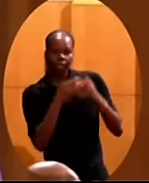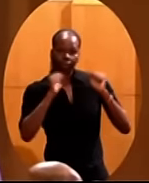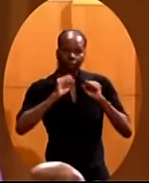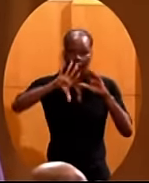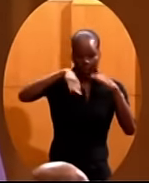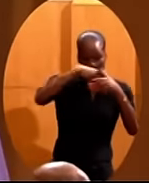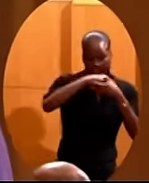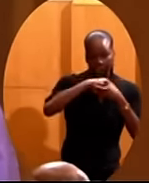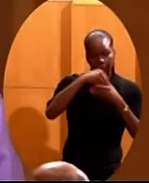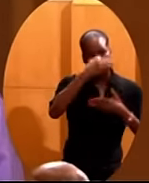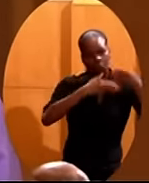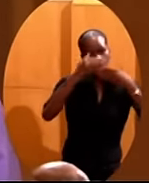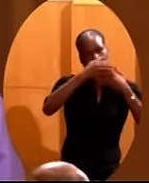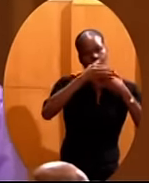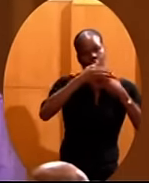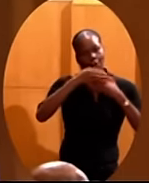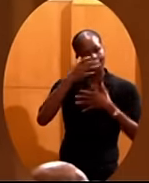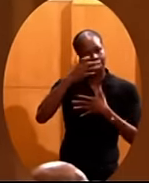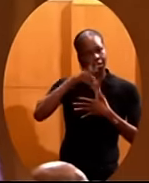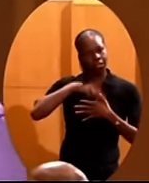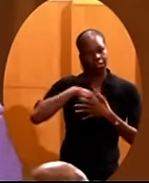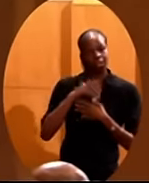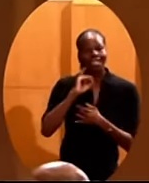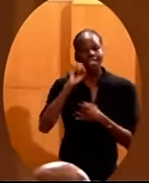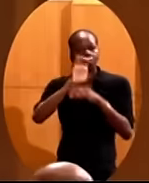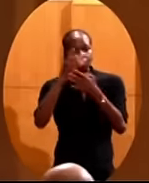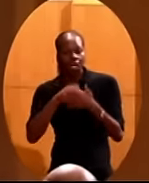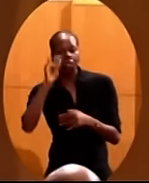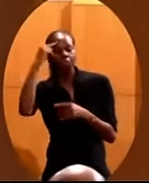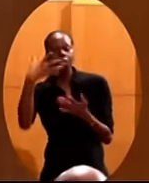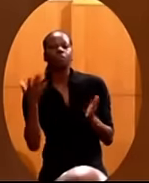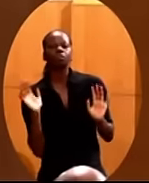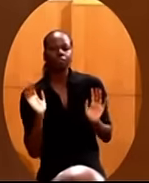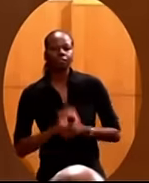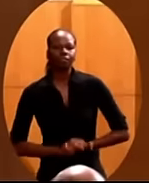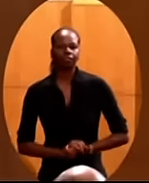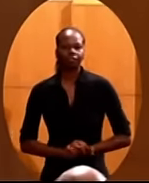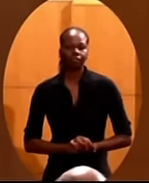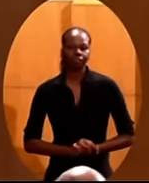participer à la construction de notre Martinique qui est contre ça qui lève le